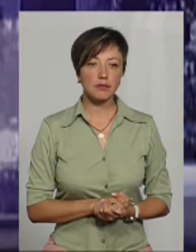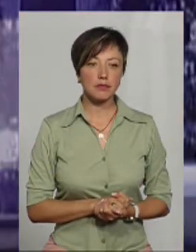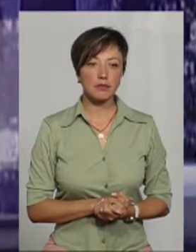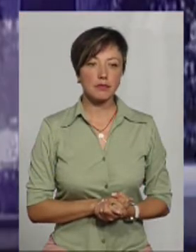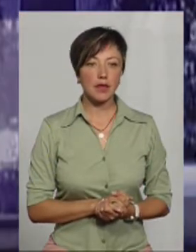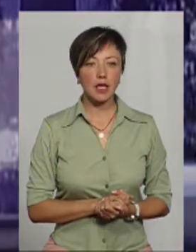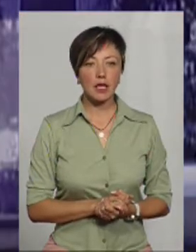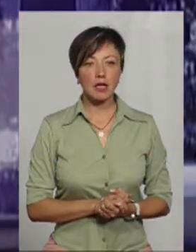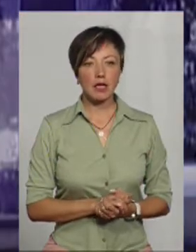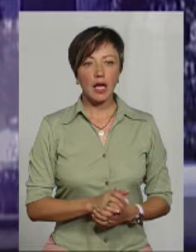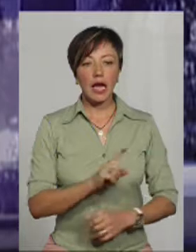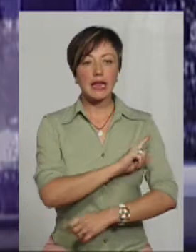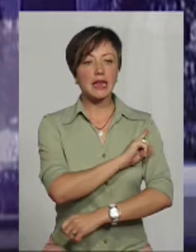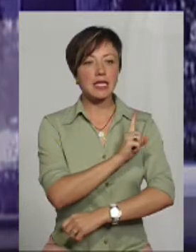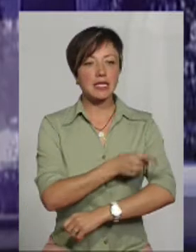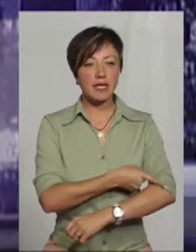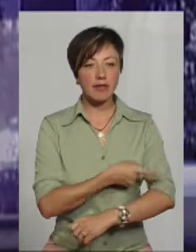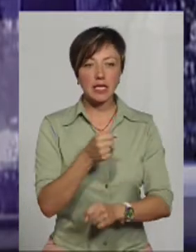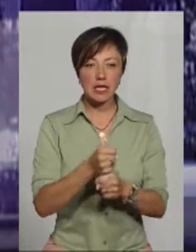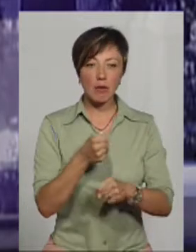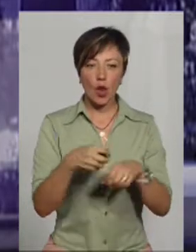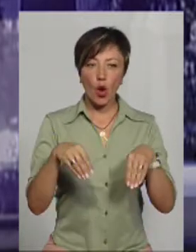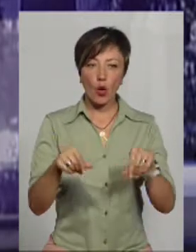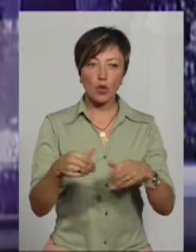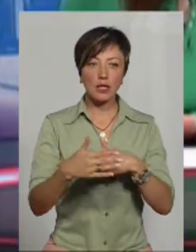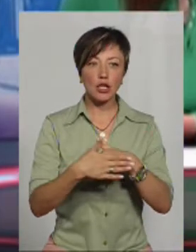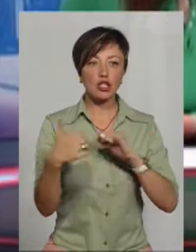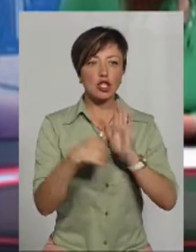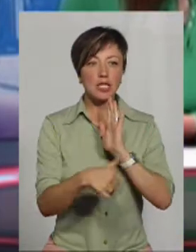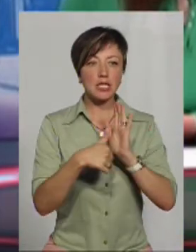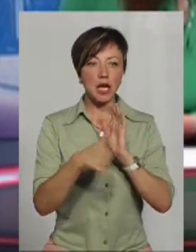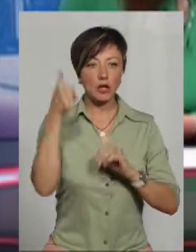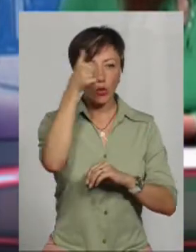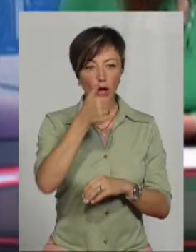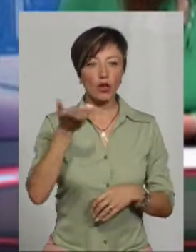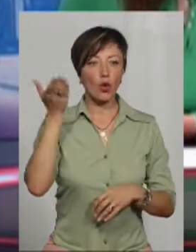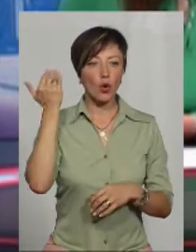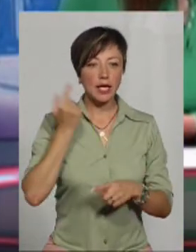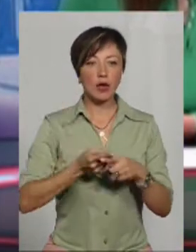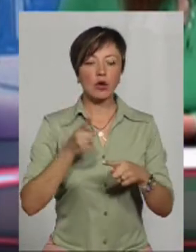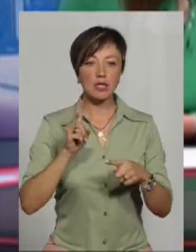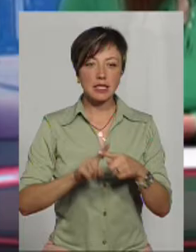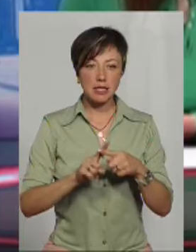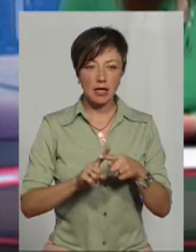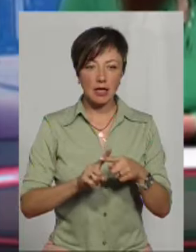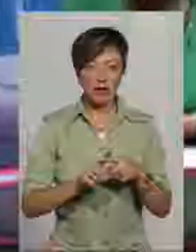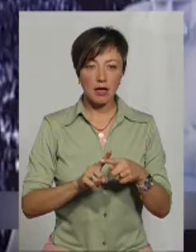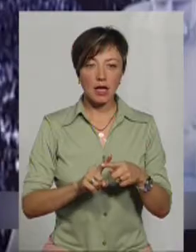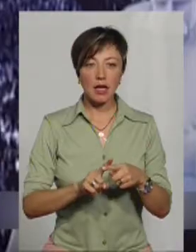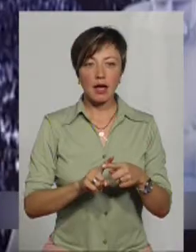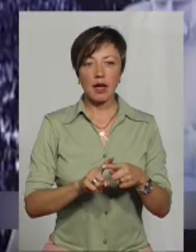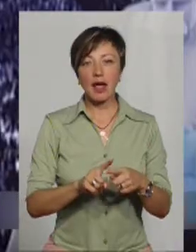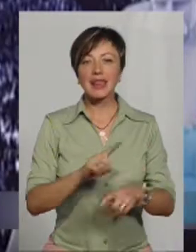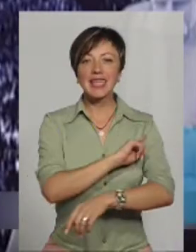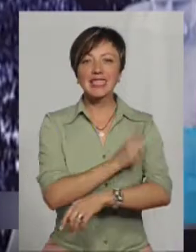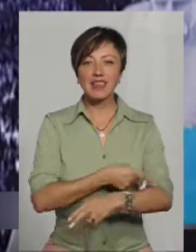Інтенсивне землеробство десь у 60-х роках. І ось тоді почалися інтенсивні технології, які